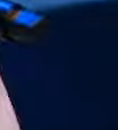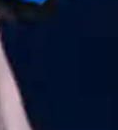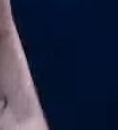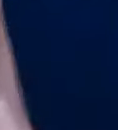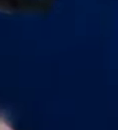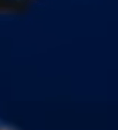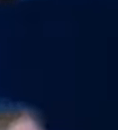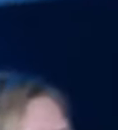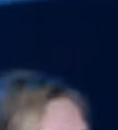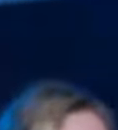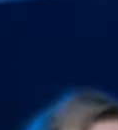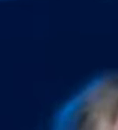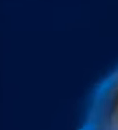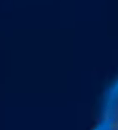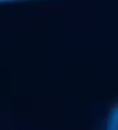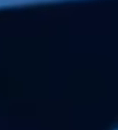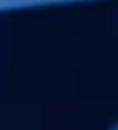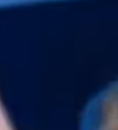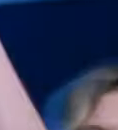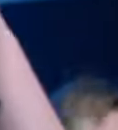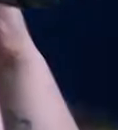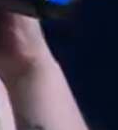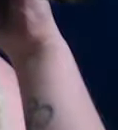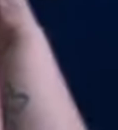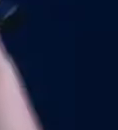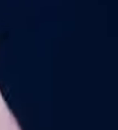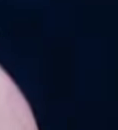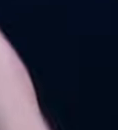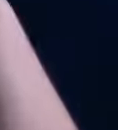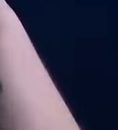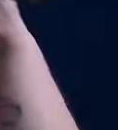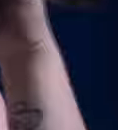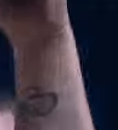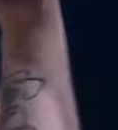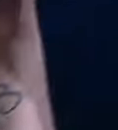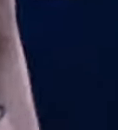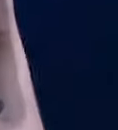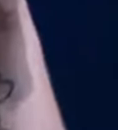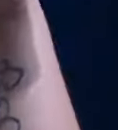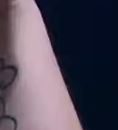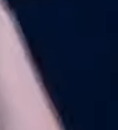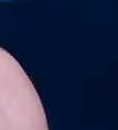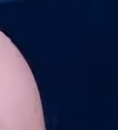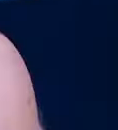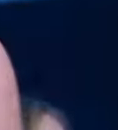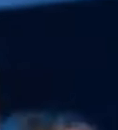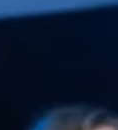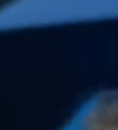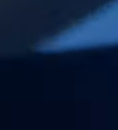Gdy adrenaliny ogień, gdy nie działa żaden mądry plan,